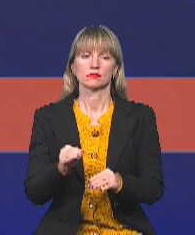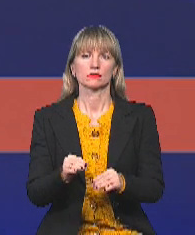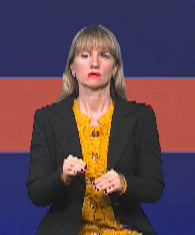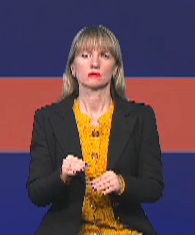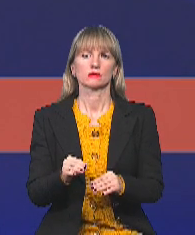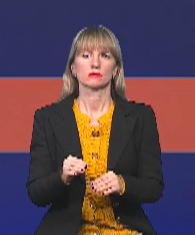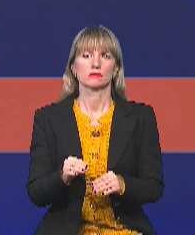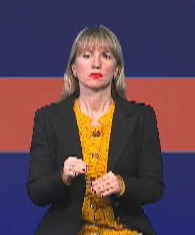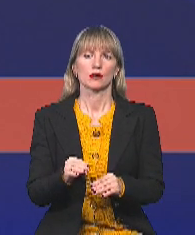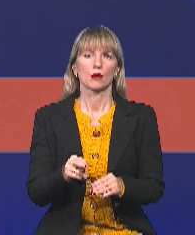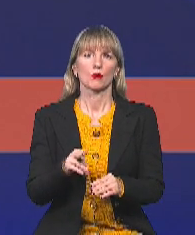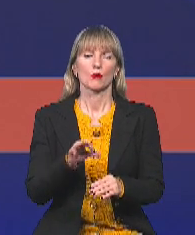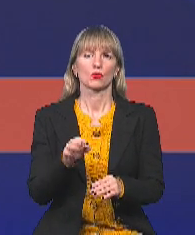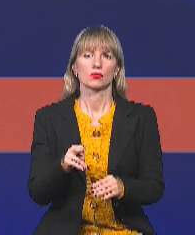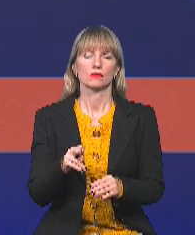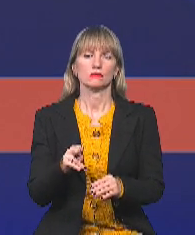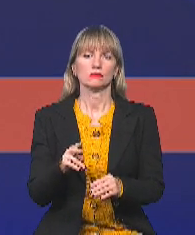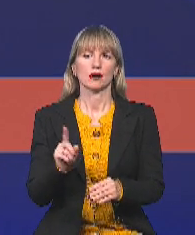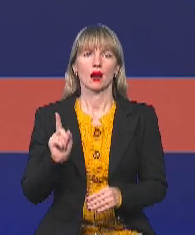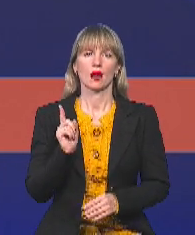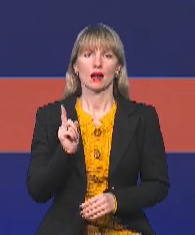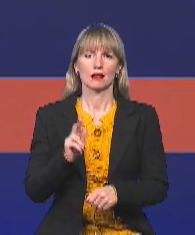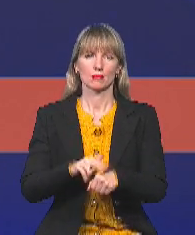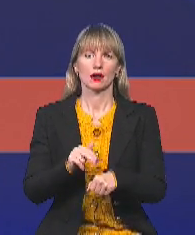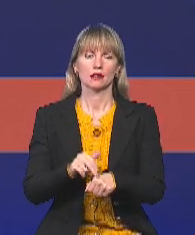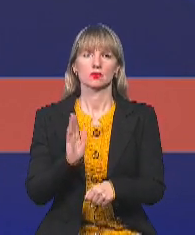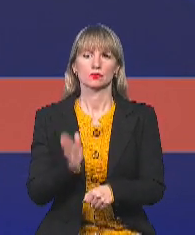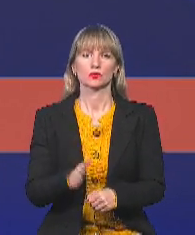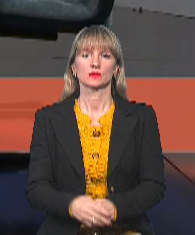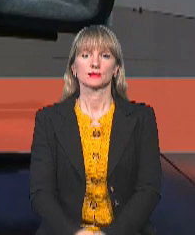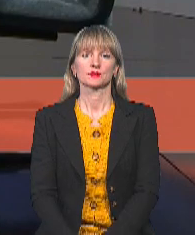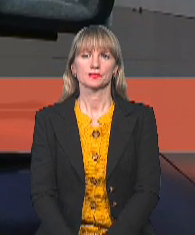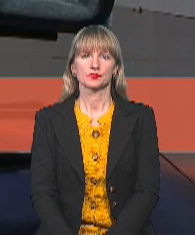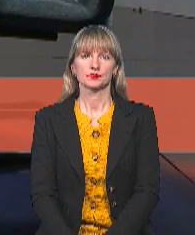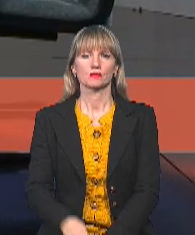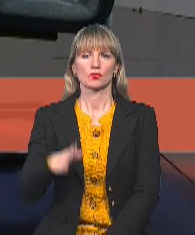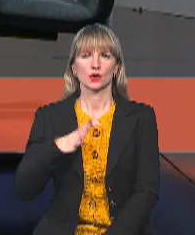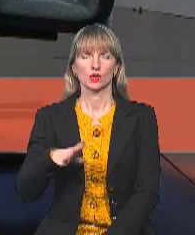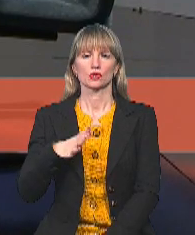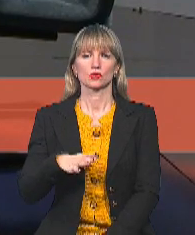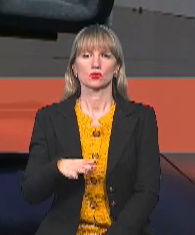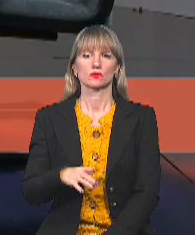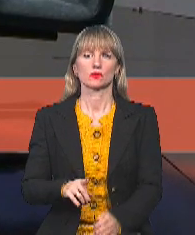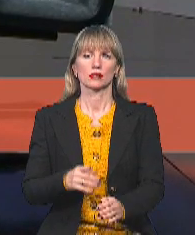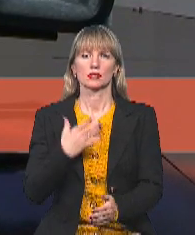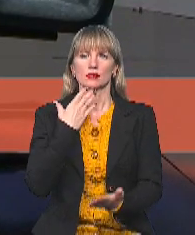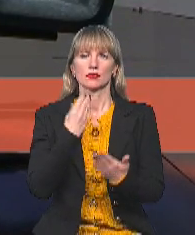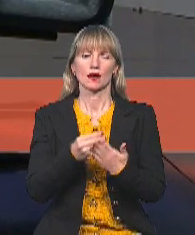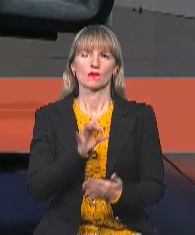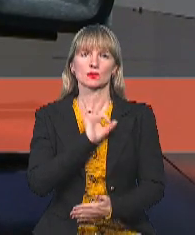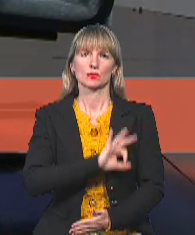Ну, под сигнализацией, под охраной полиции, поэтому ждет своего, так